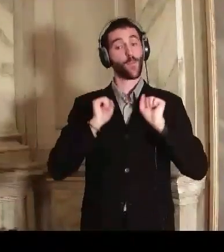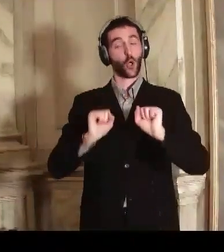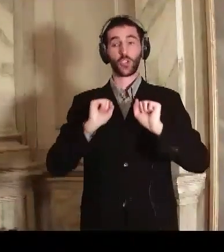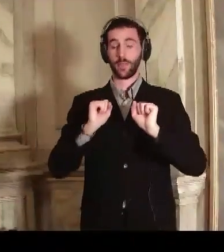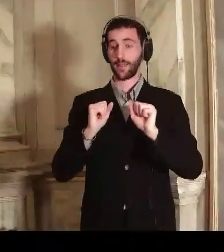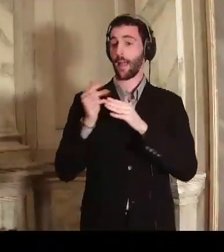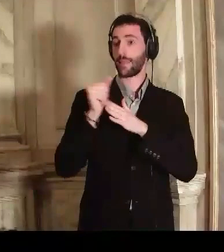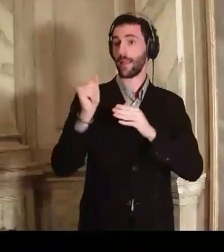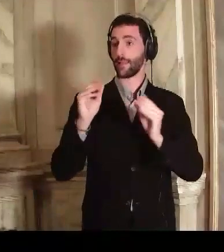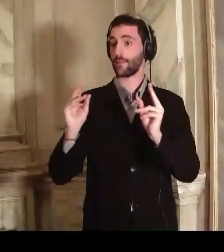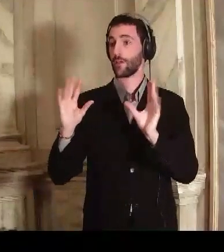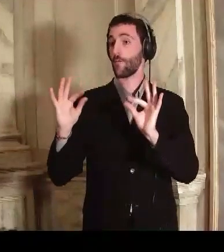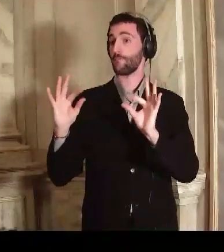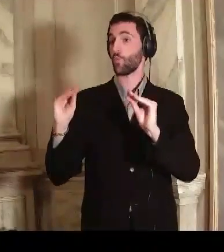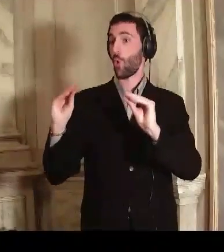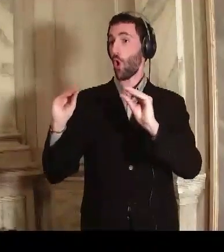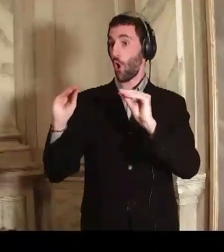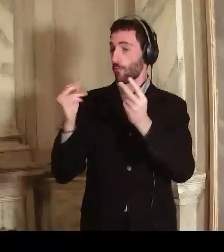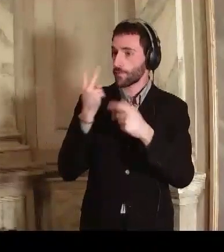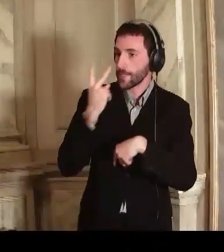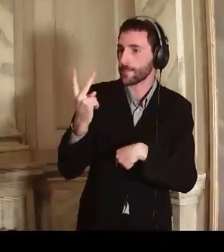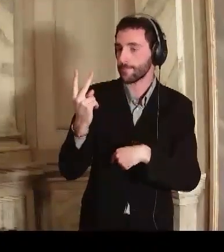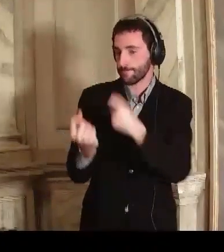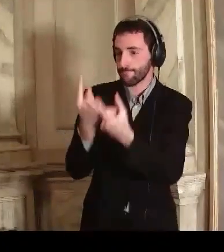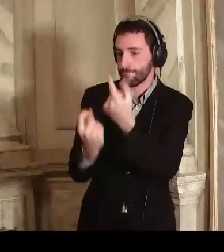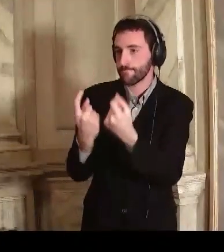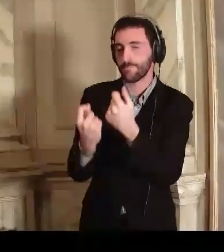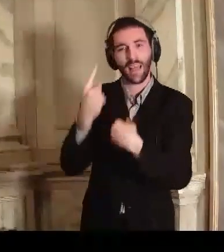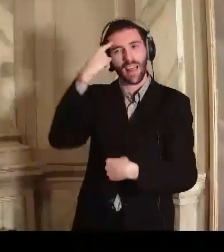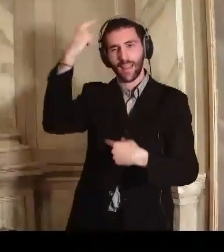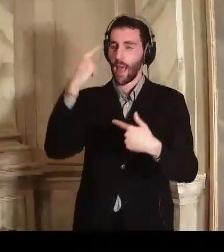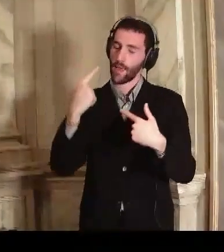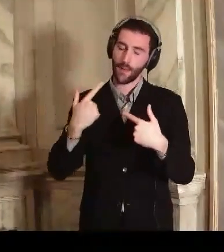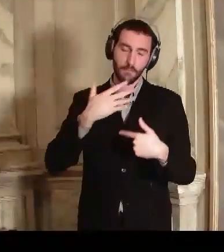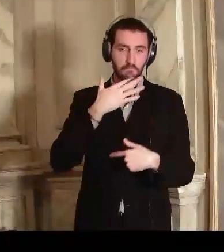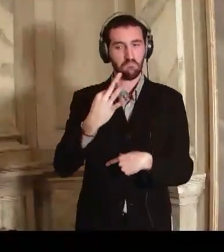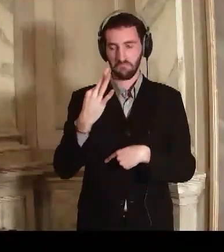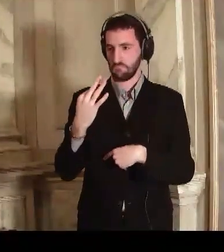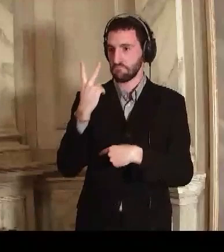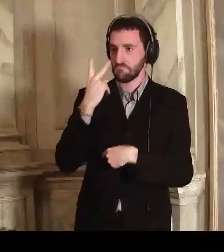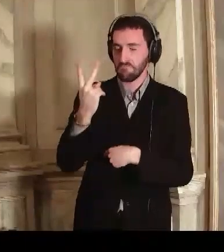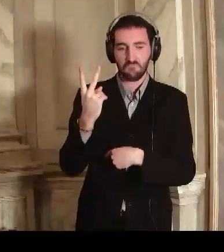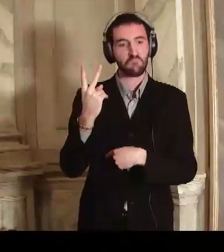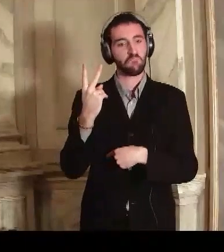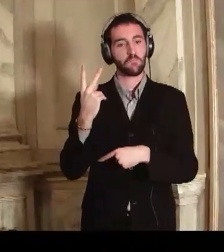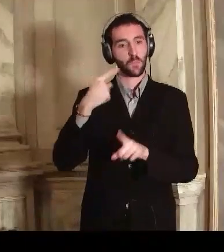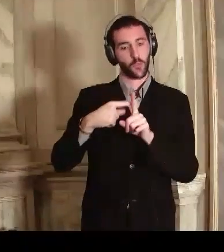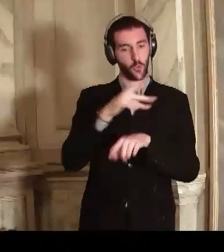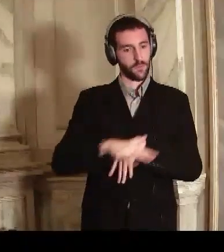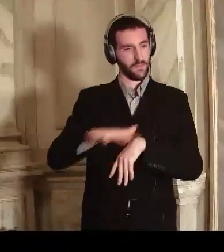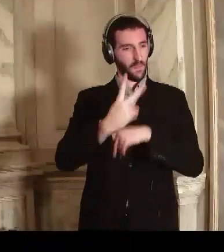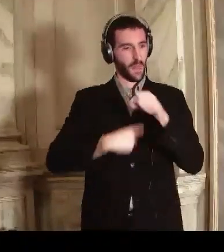talenti emergenti in tutto il mondo, artisti con idee brillanti pronte per essere realizzate con il desiderio di presentare il proprio lavoro nel contesto della